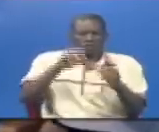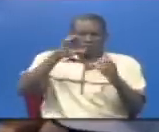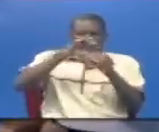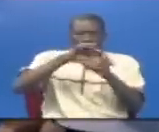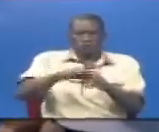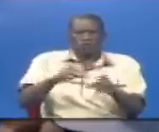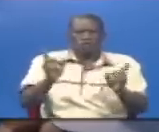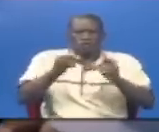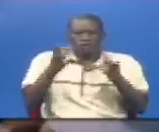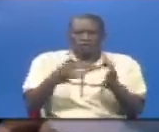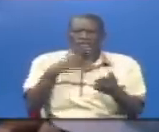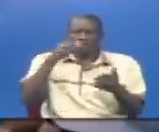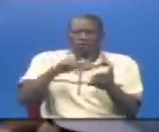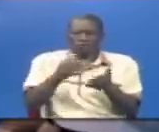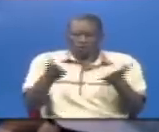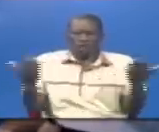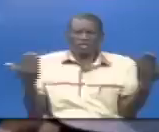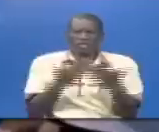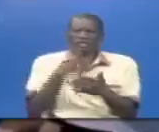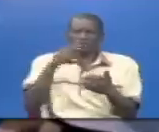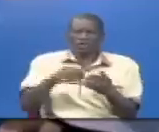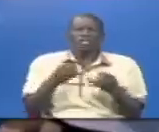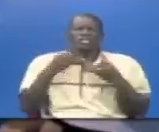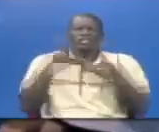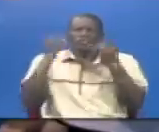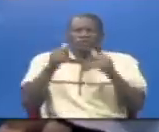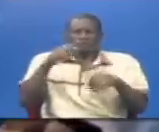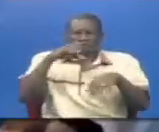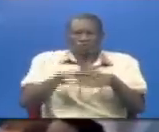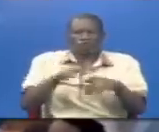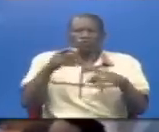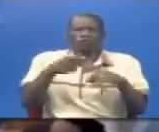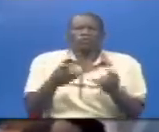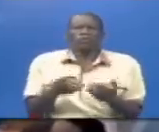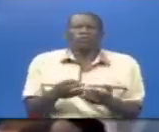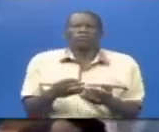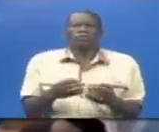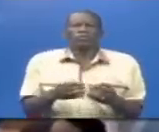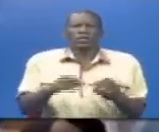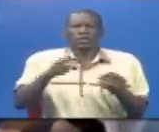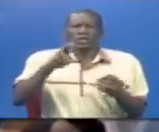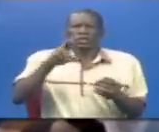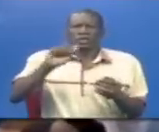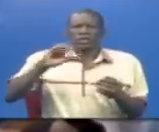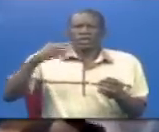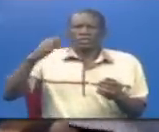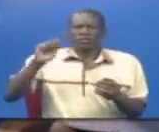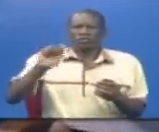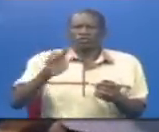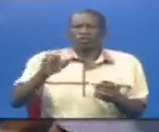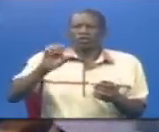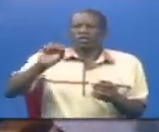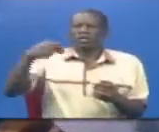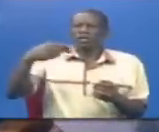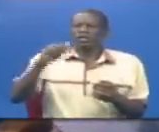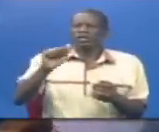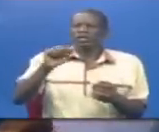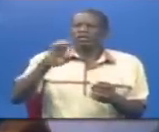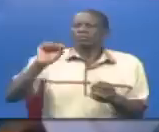hayuko hapa, wakisema usiku wa leo. Ni taarifa ambayo tumepata kutoka kwa Rachel Shebesh, unamjua yule Rachel